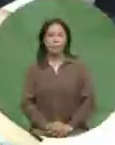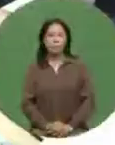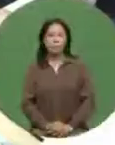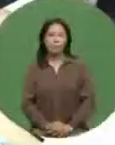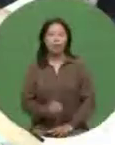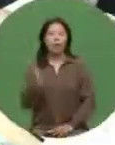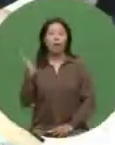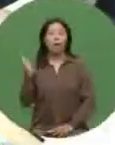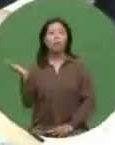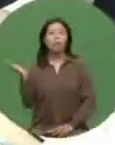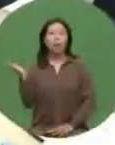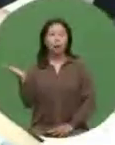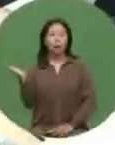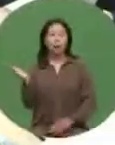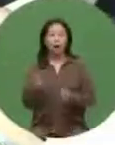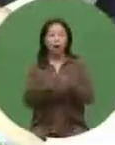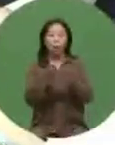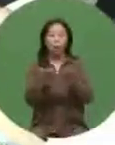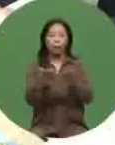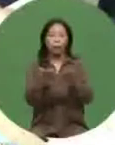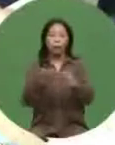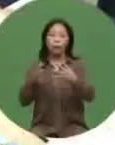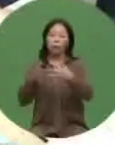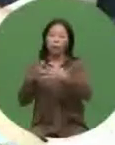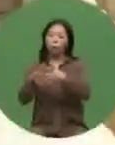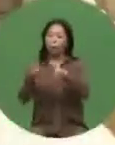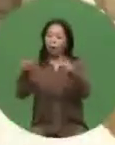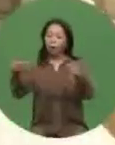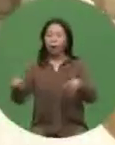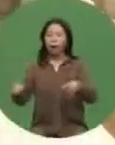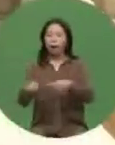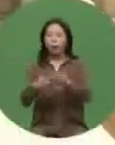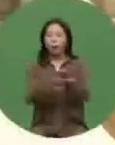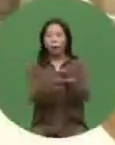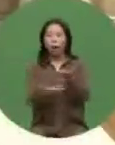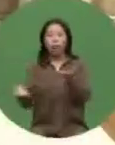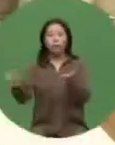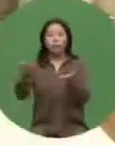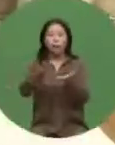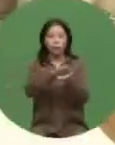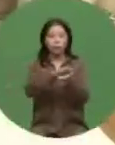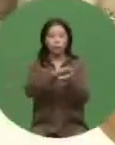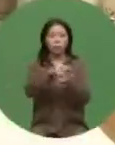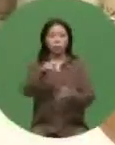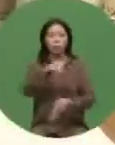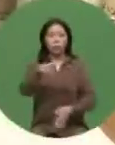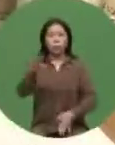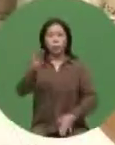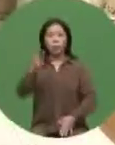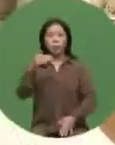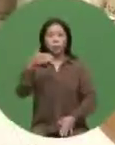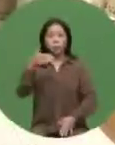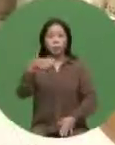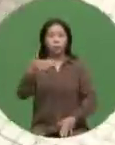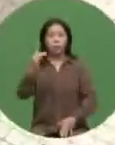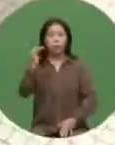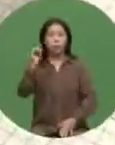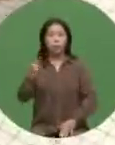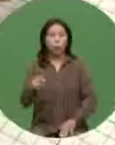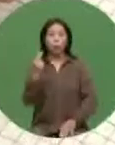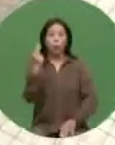こちらのグループは、本の表紙に透明フィルムを貼り付けるブックコートの体験をしています